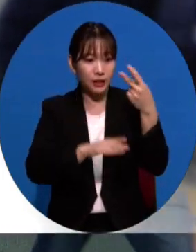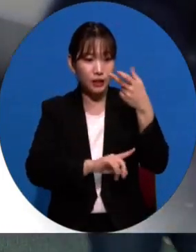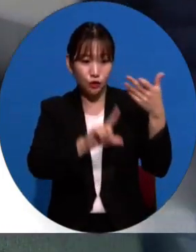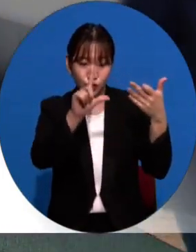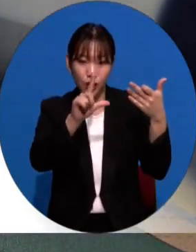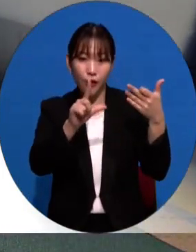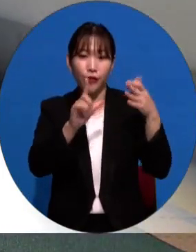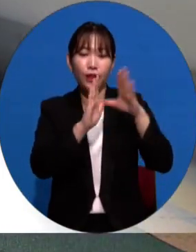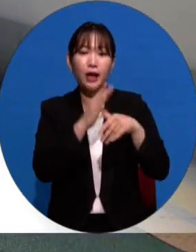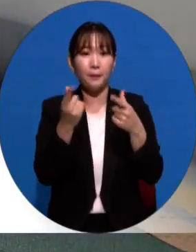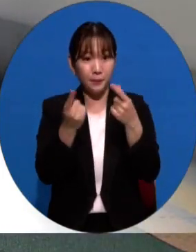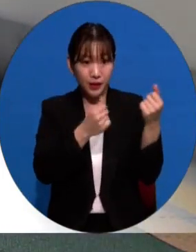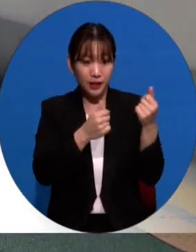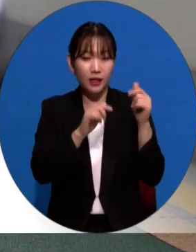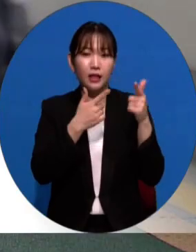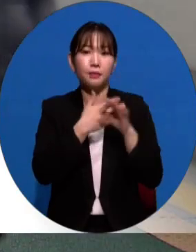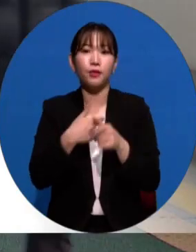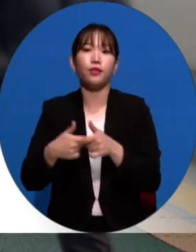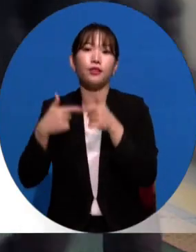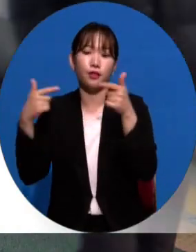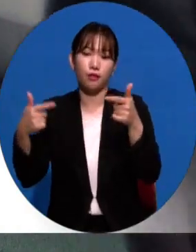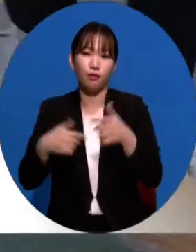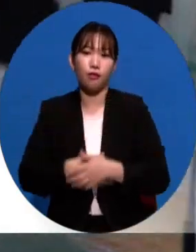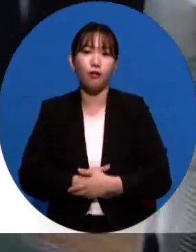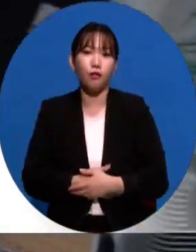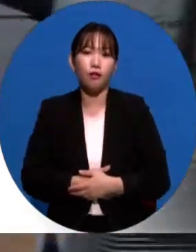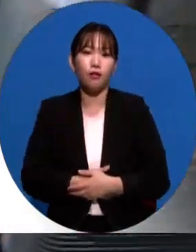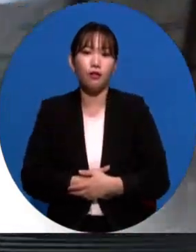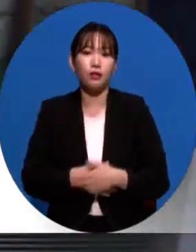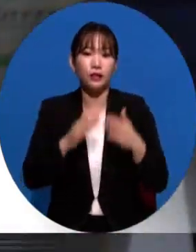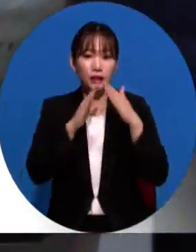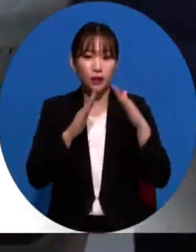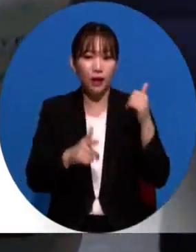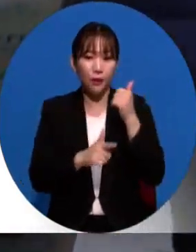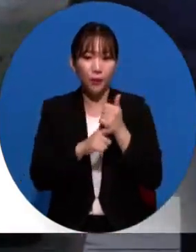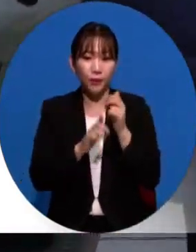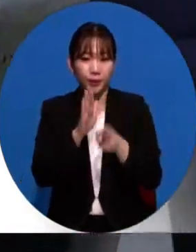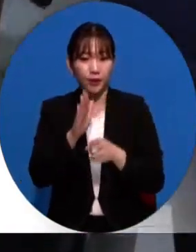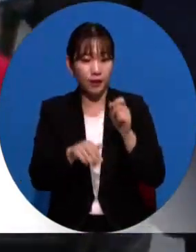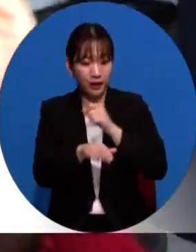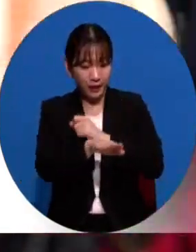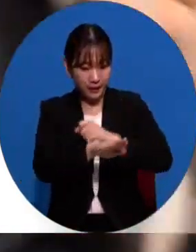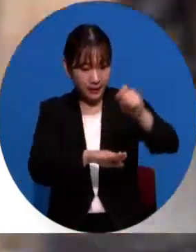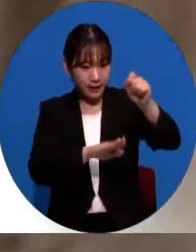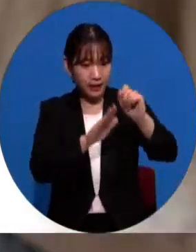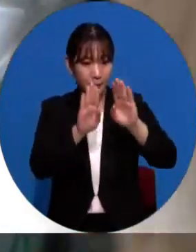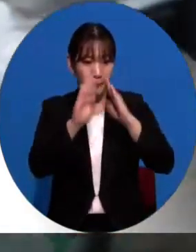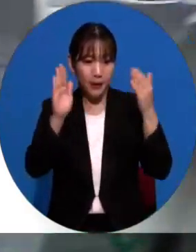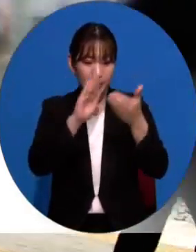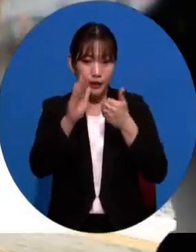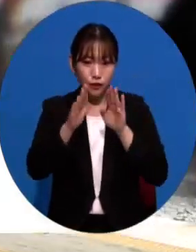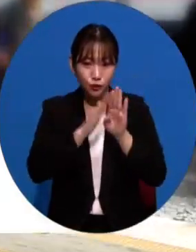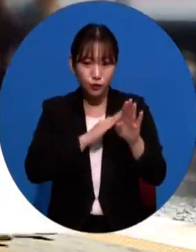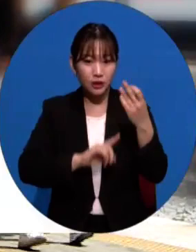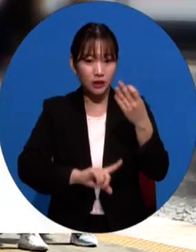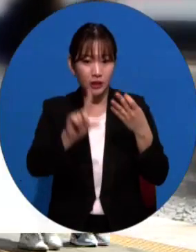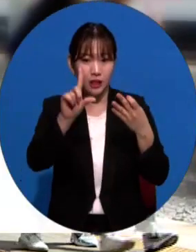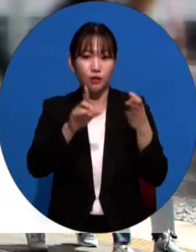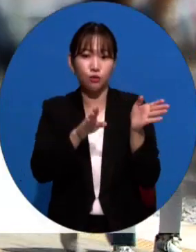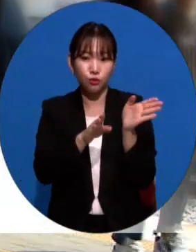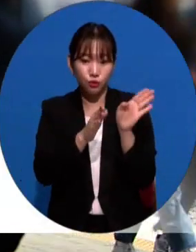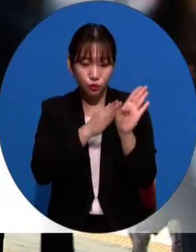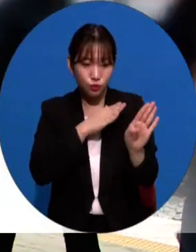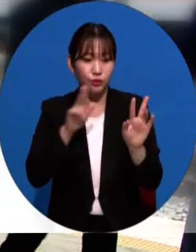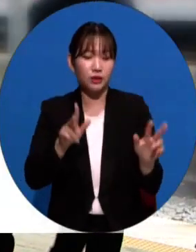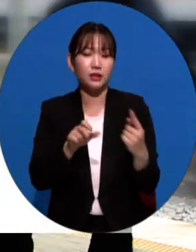수준과 비슷하거나 늘었습니다 한편 전라호남선 srt 개통 전후인 지난 2014년 이후